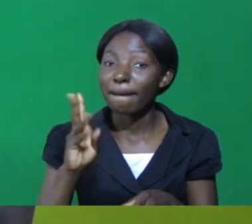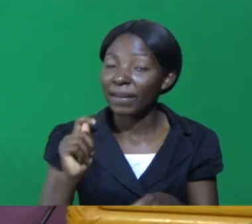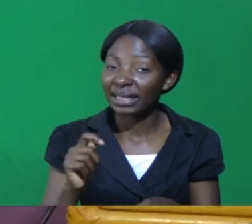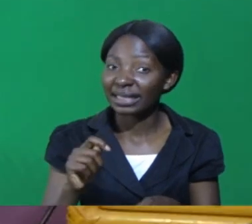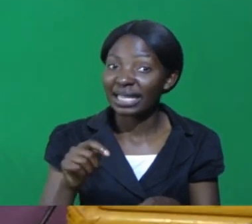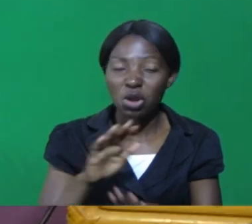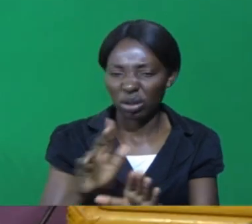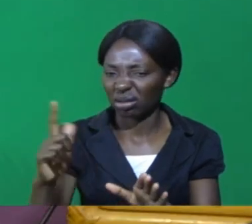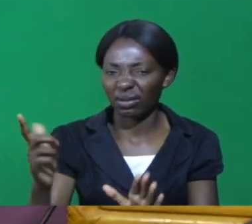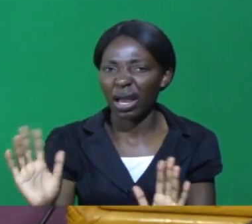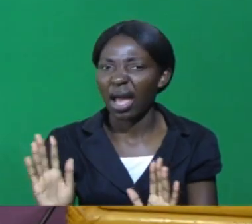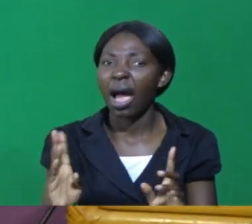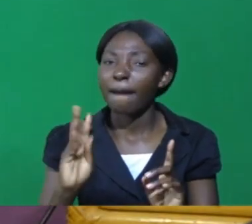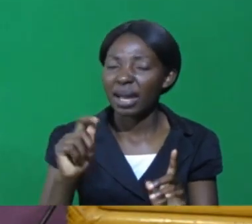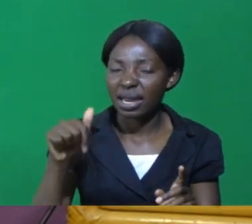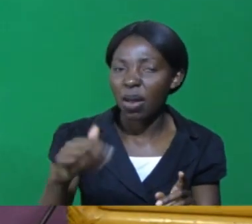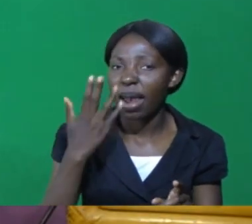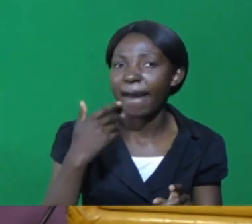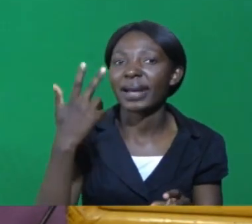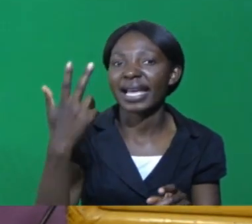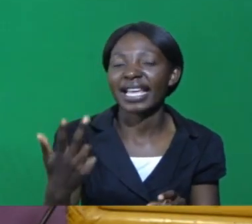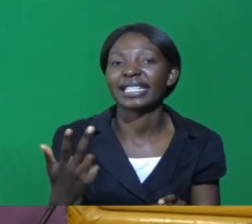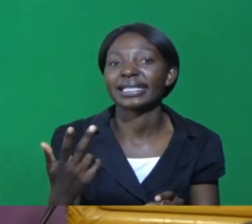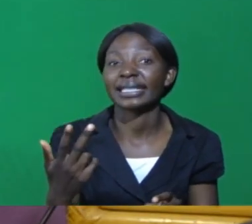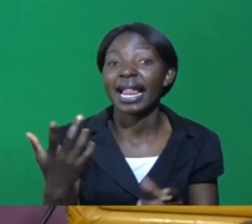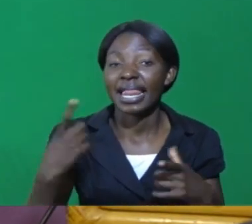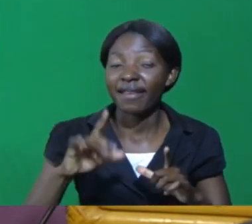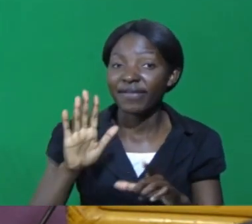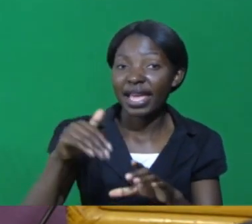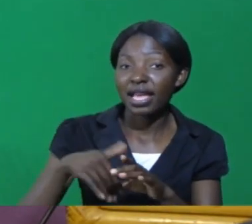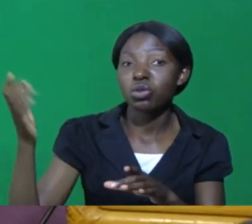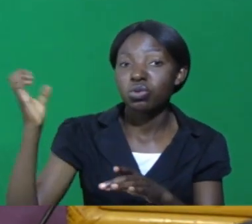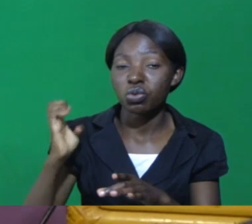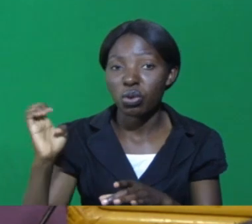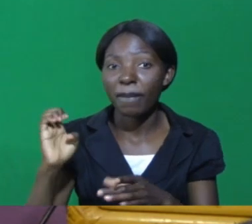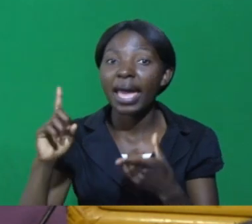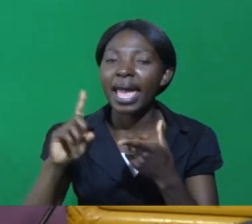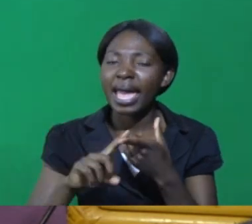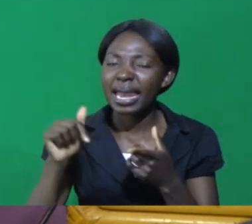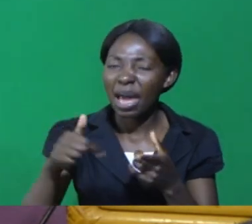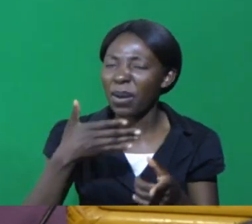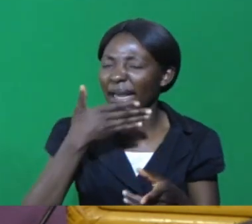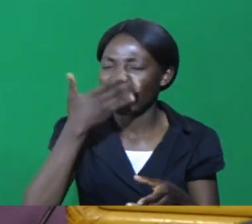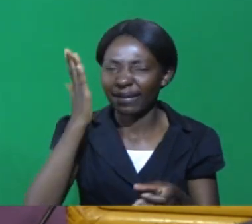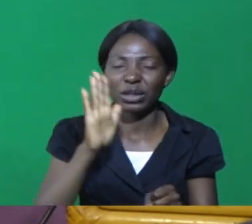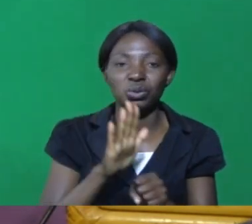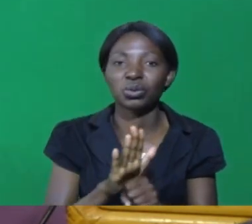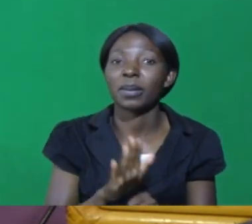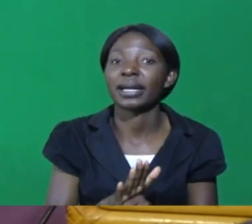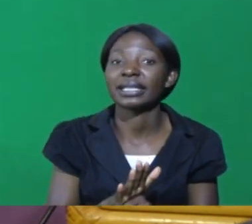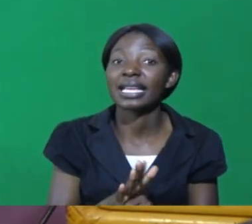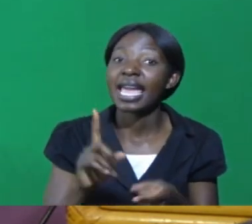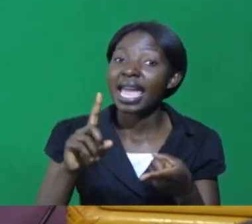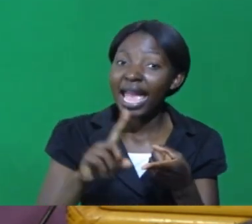Asi we7, asi ari ikoko kune 7 ava kuEurope. Ndobva taona kuti pane uchenjeri huri pana mambo